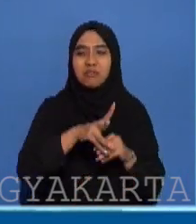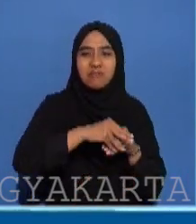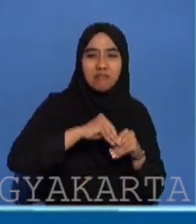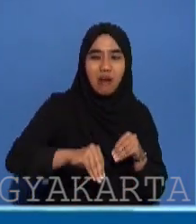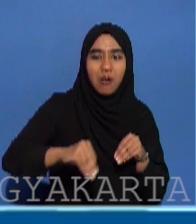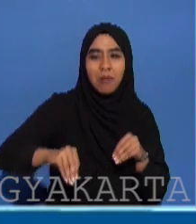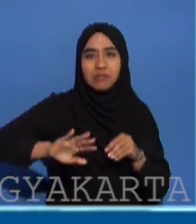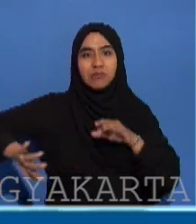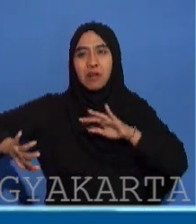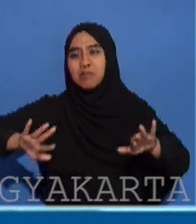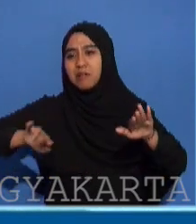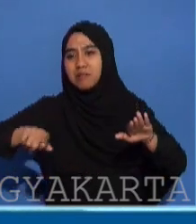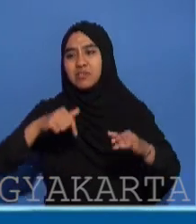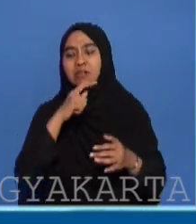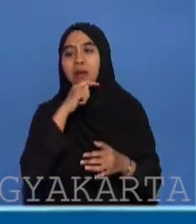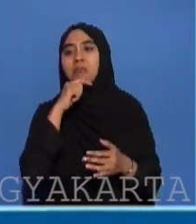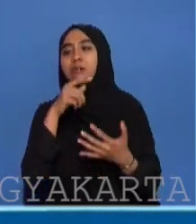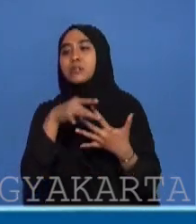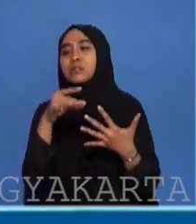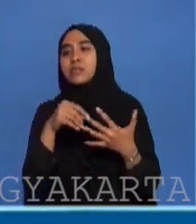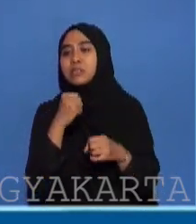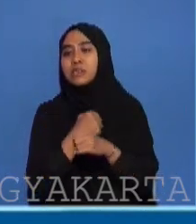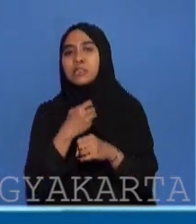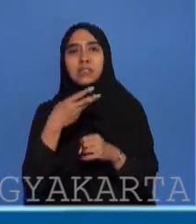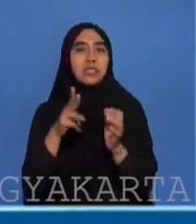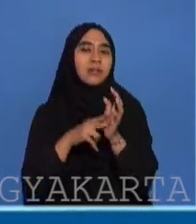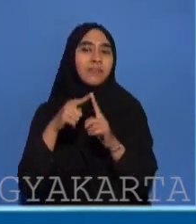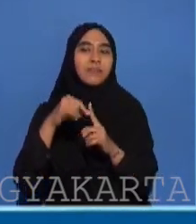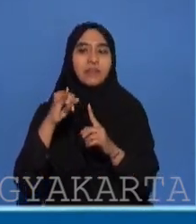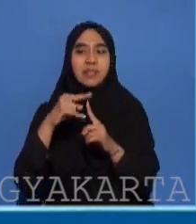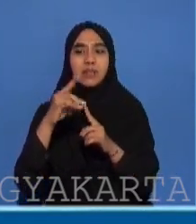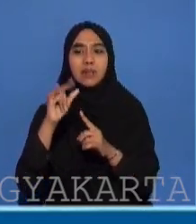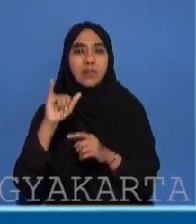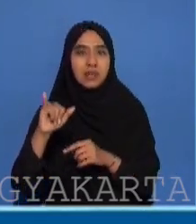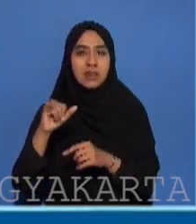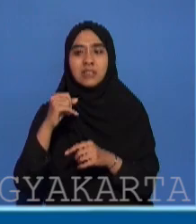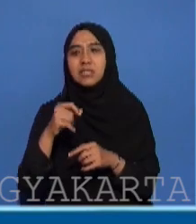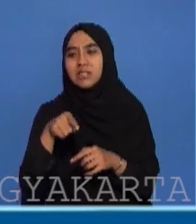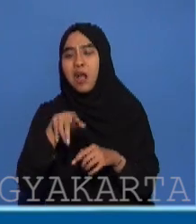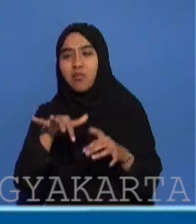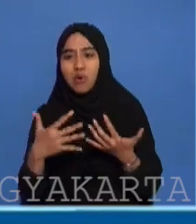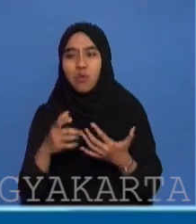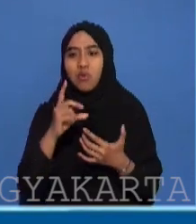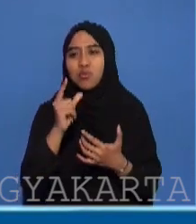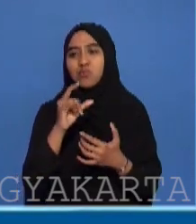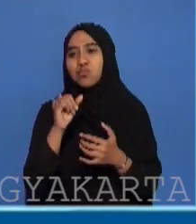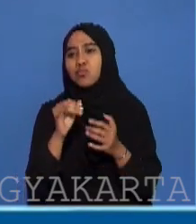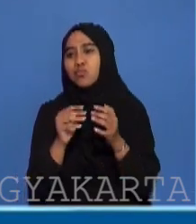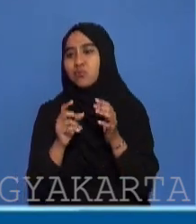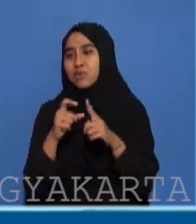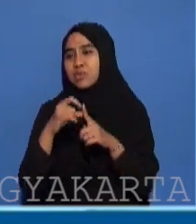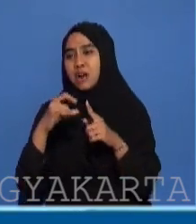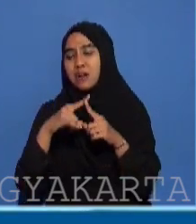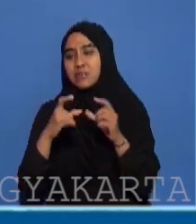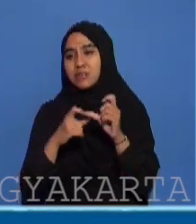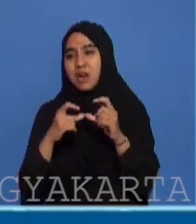sakiwa tengenipun menika jinis genitri. Taneman genitri menika utawi rudraksa menika kapetang